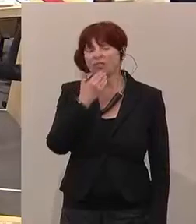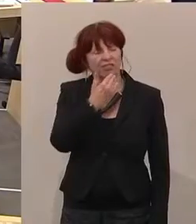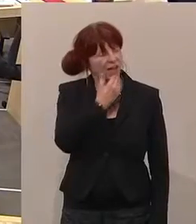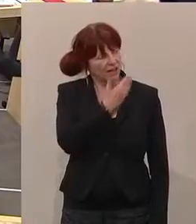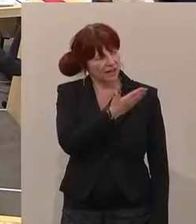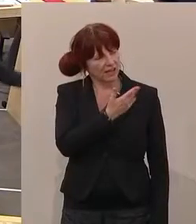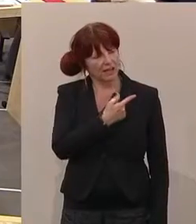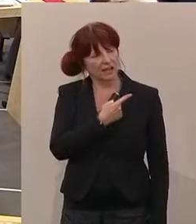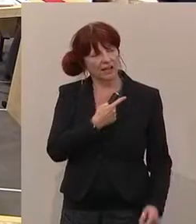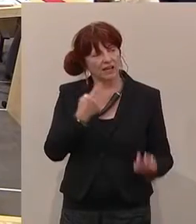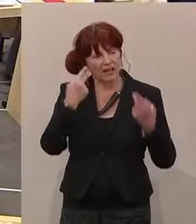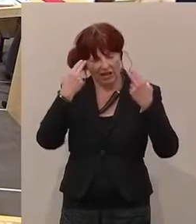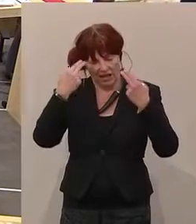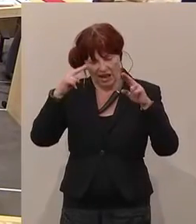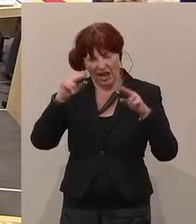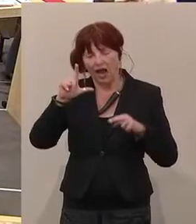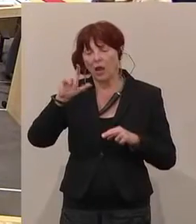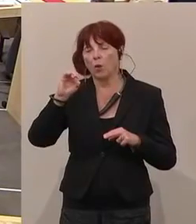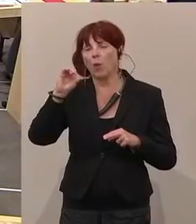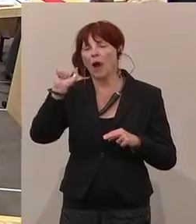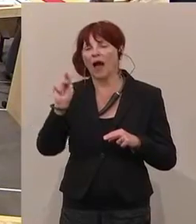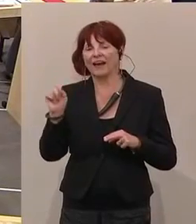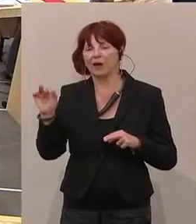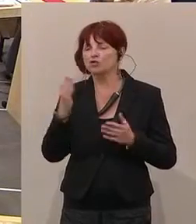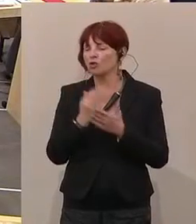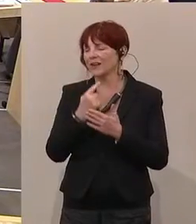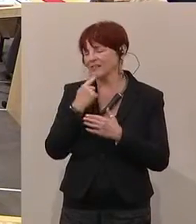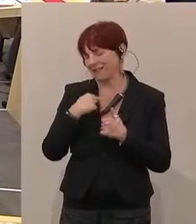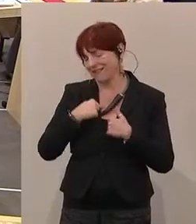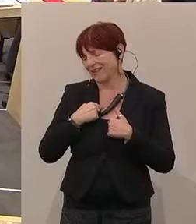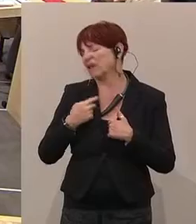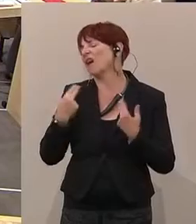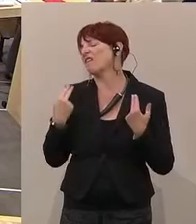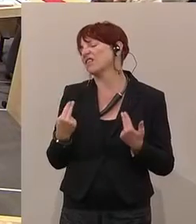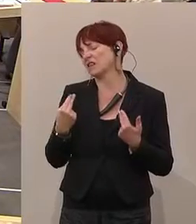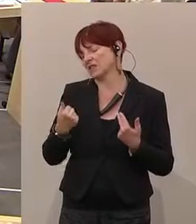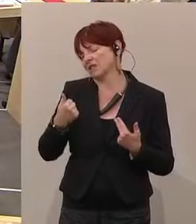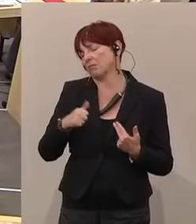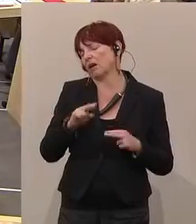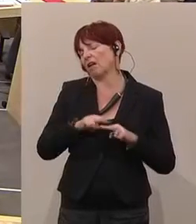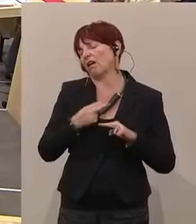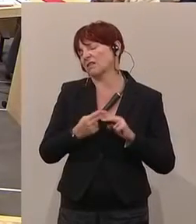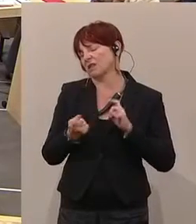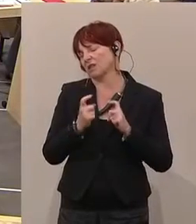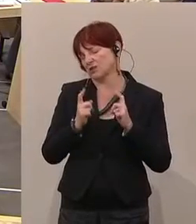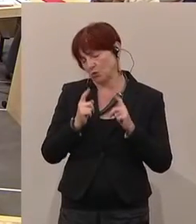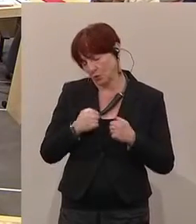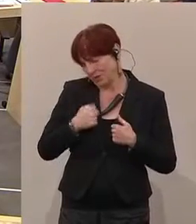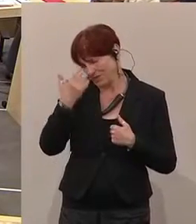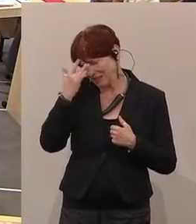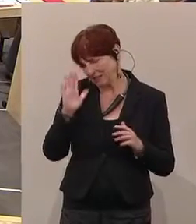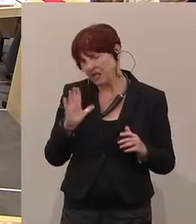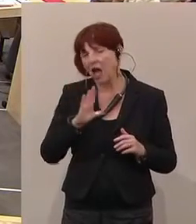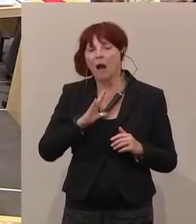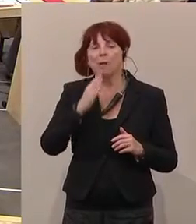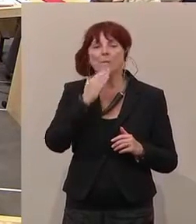Zum Wort ist der geschäftsführende Clubobmann der FPÖ, Johann Kutenus. Aber ich möchte mich anschließen an